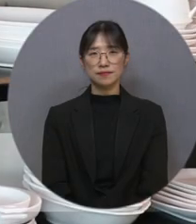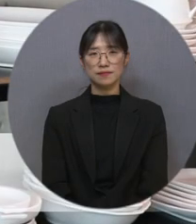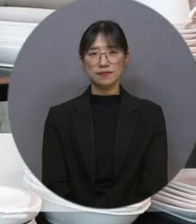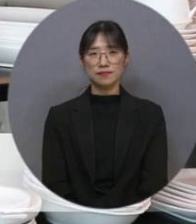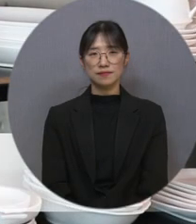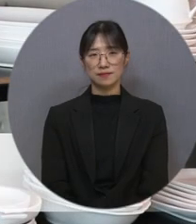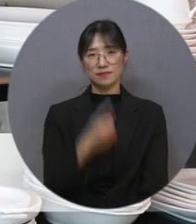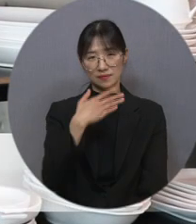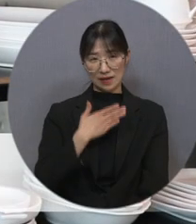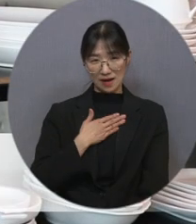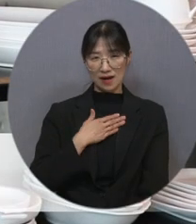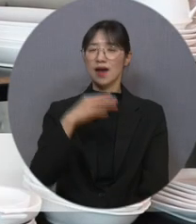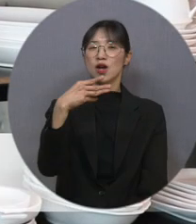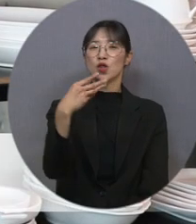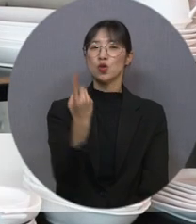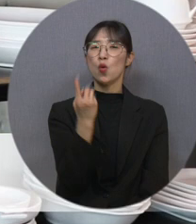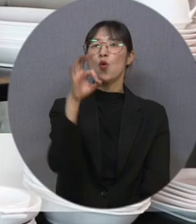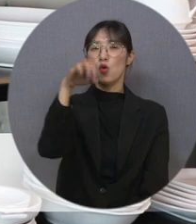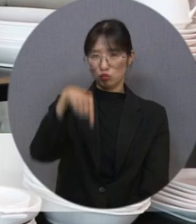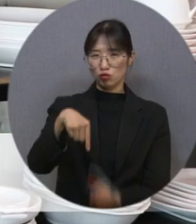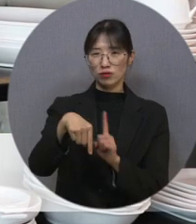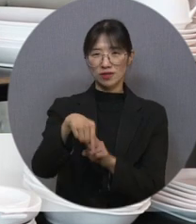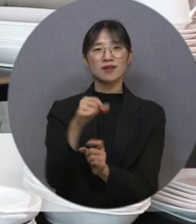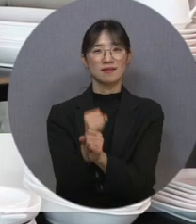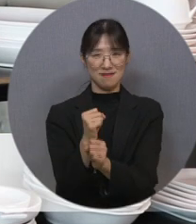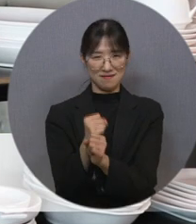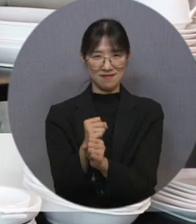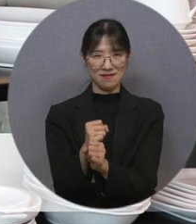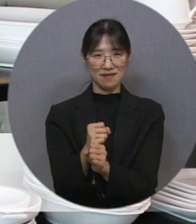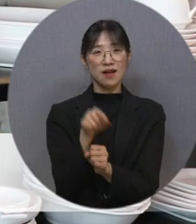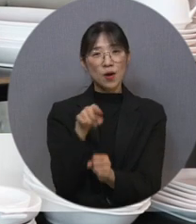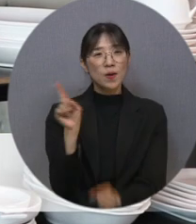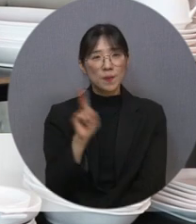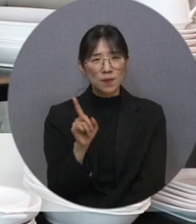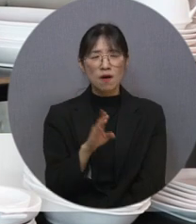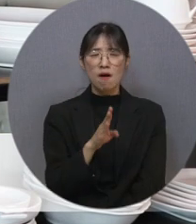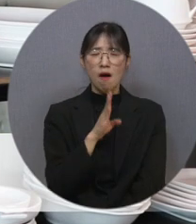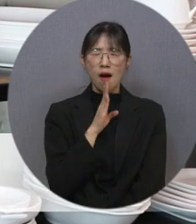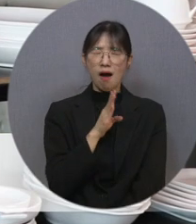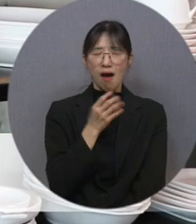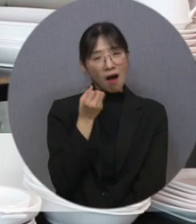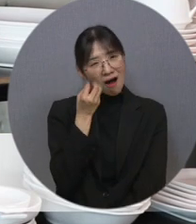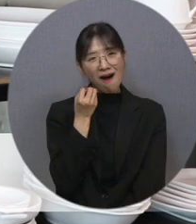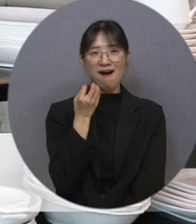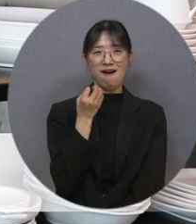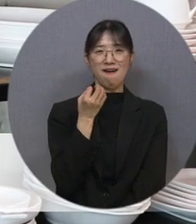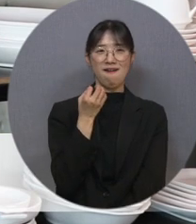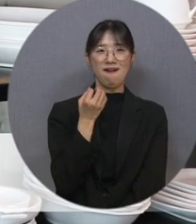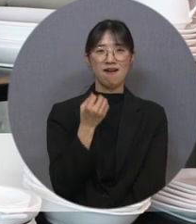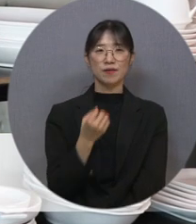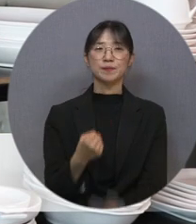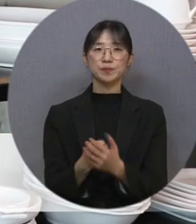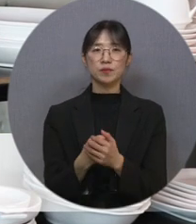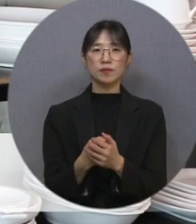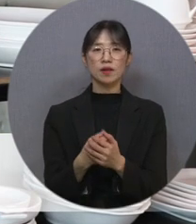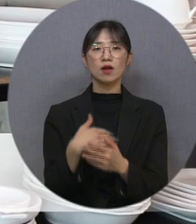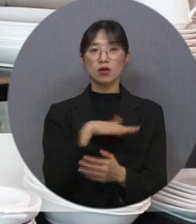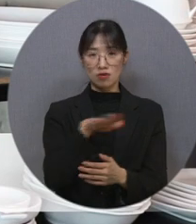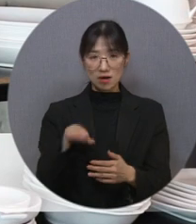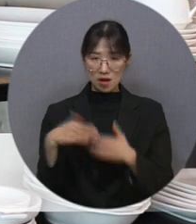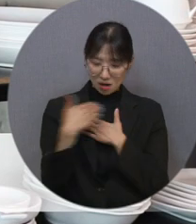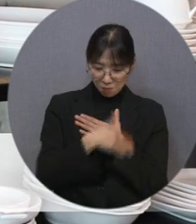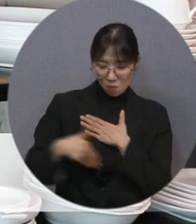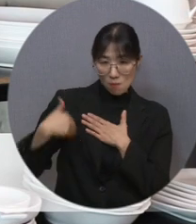예, 제가 그 토우라는 작업을 했는데요. 토우라는 것은 정말로 신기할 뿐만 아니라 우리가